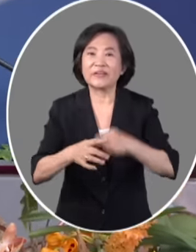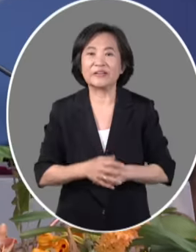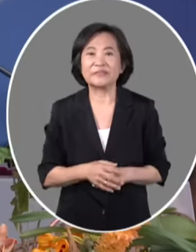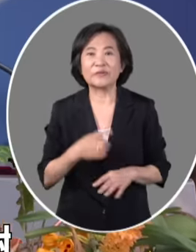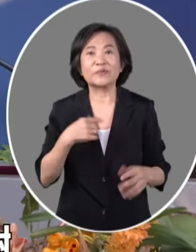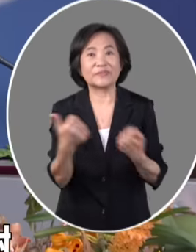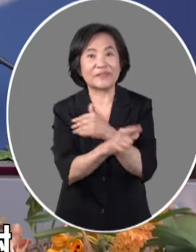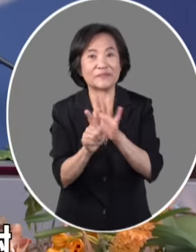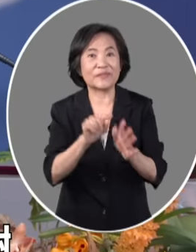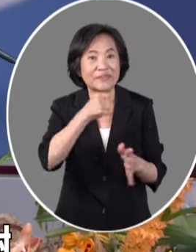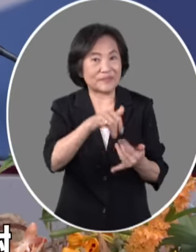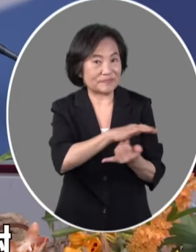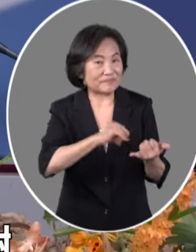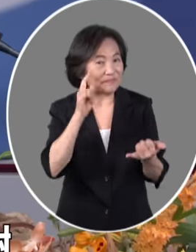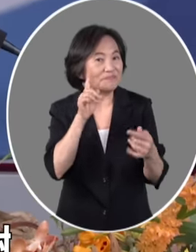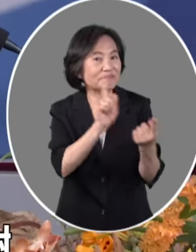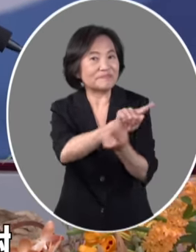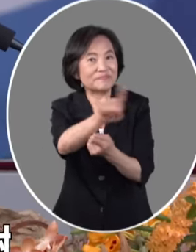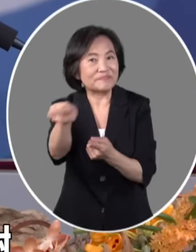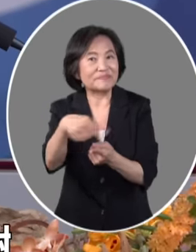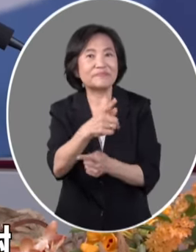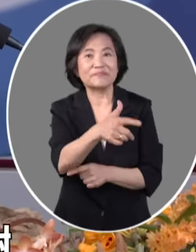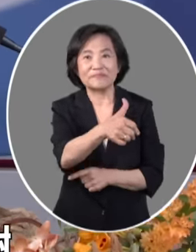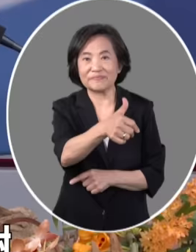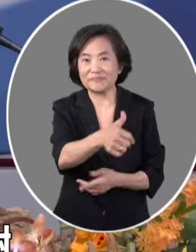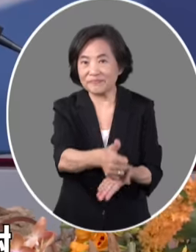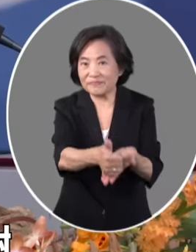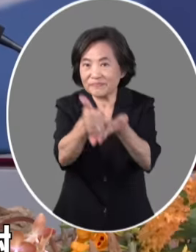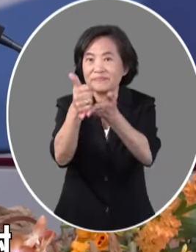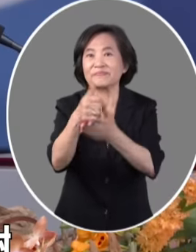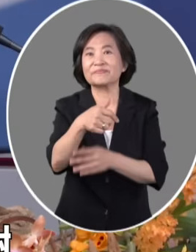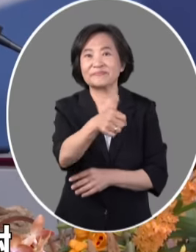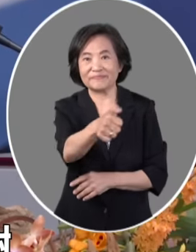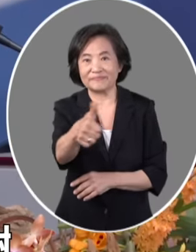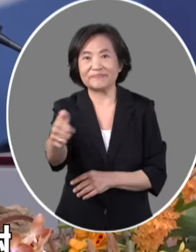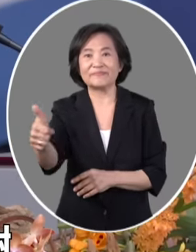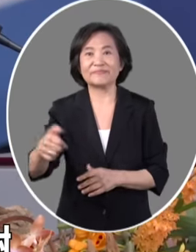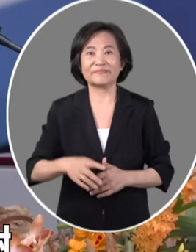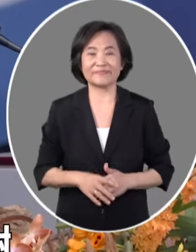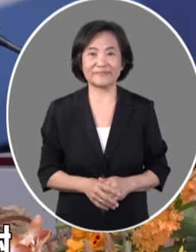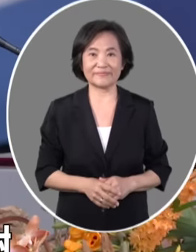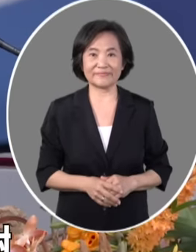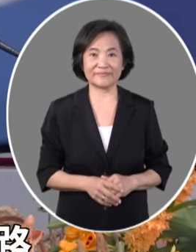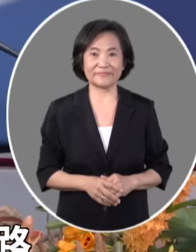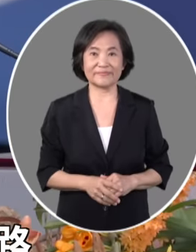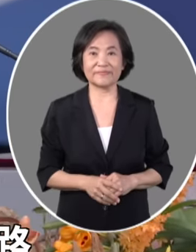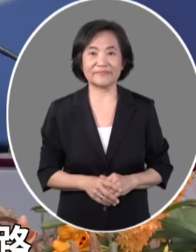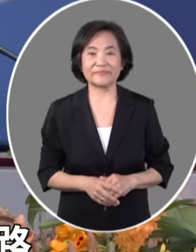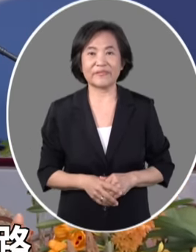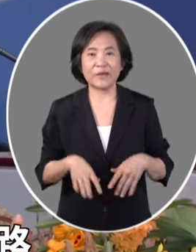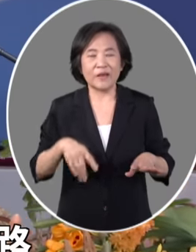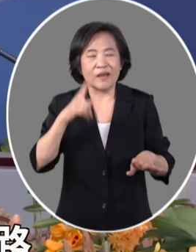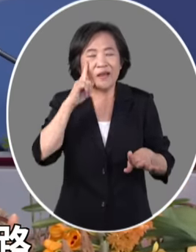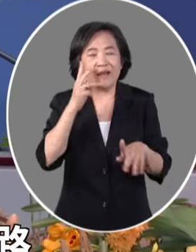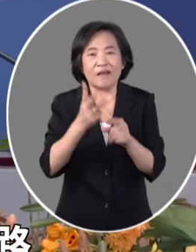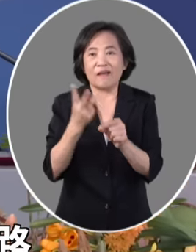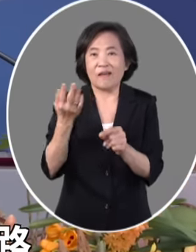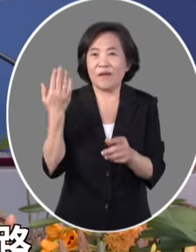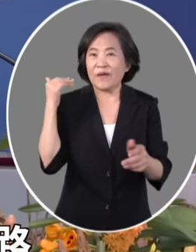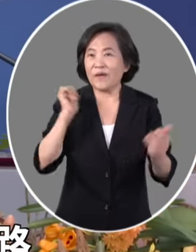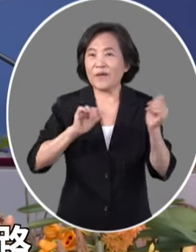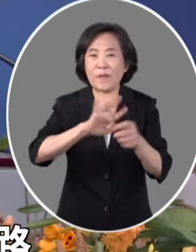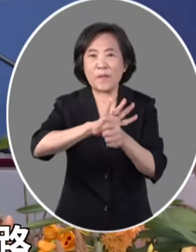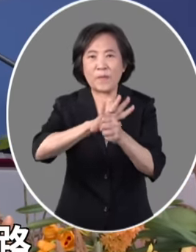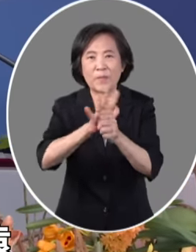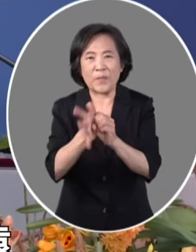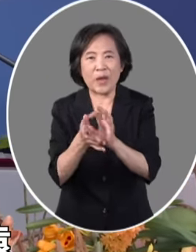湾人民向大家致上最诚挚的感谢。回首3年来辛苦的防疫